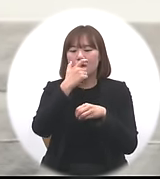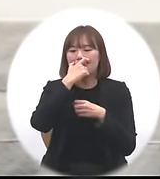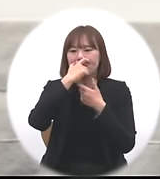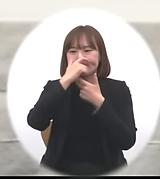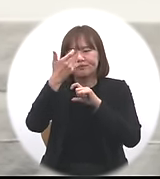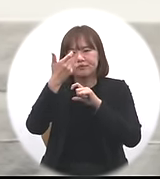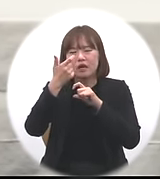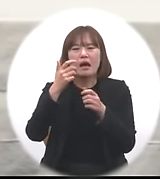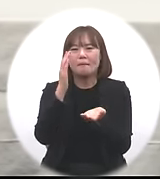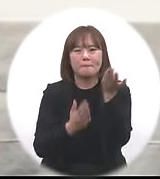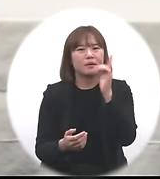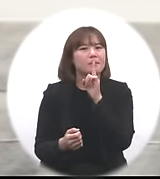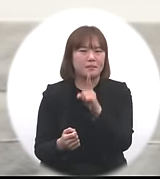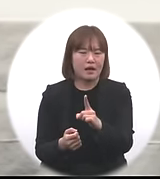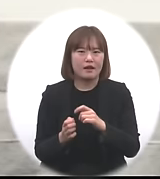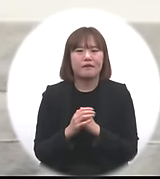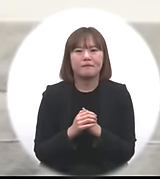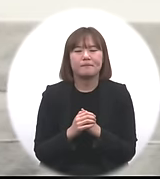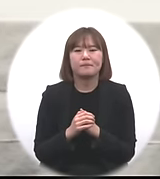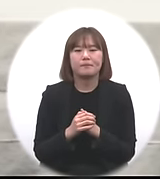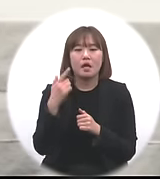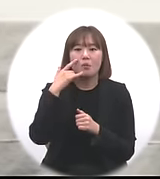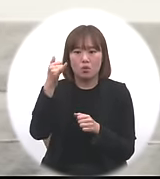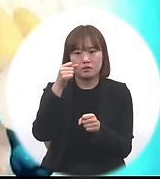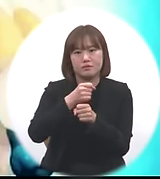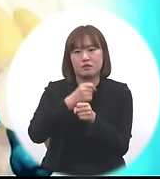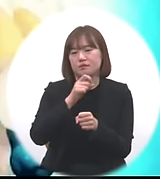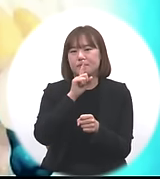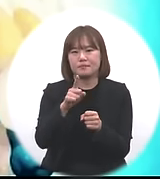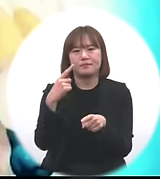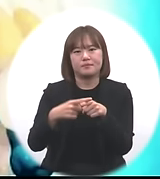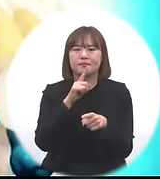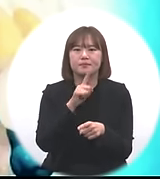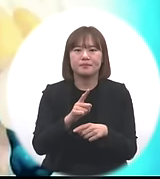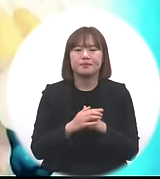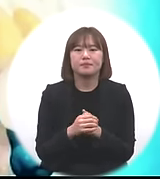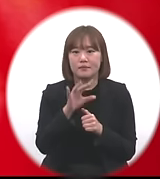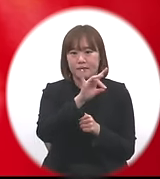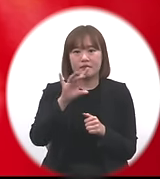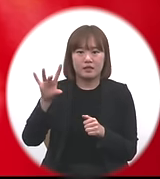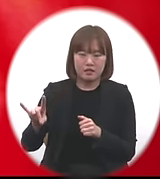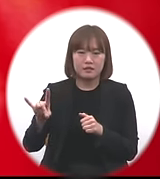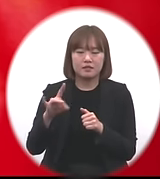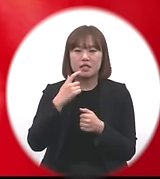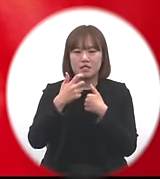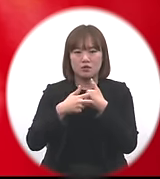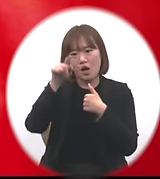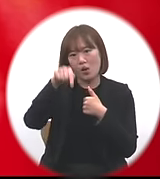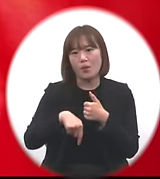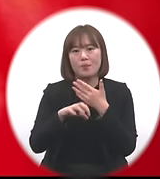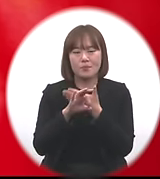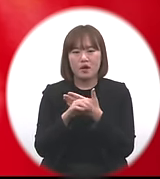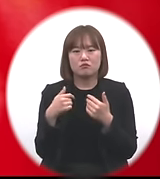수 있다는 얘기예요. 이건 인위적으로 만들어진 부정교합이고 보호자가 만든 부정교합입니다, 사실은요. 가끔 이제 치과에